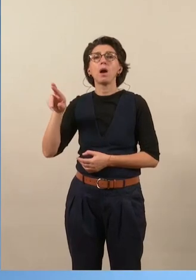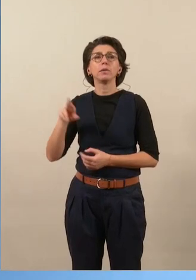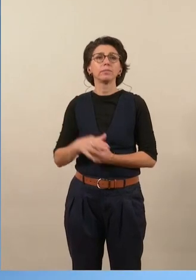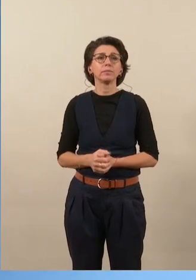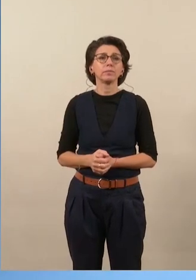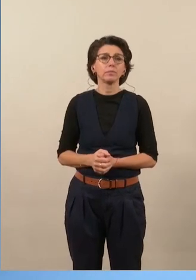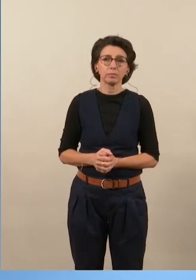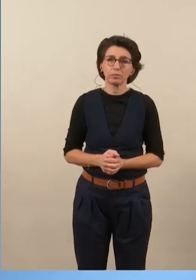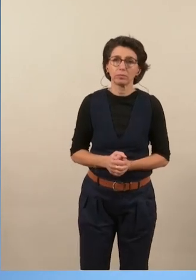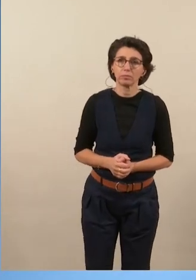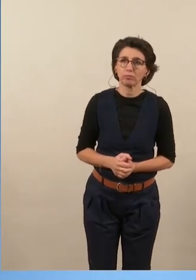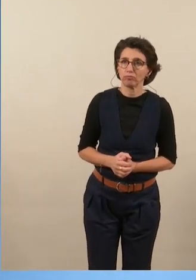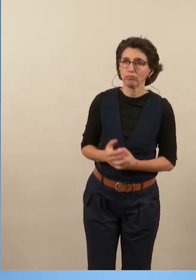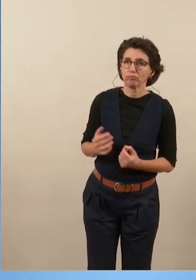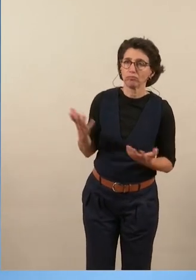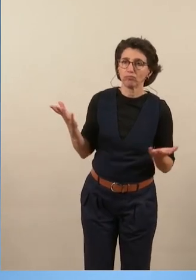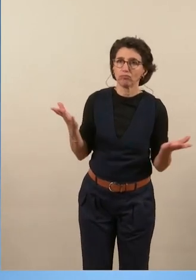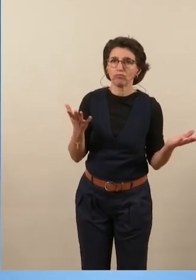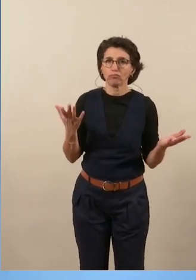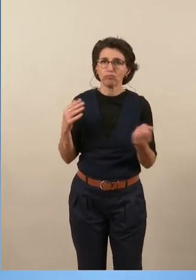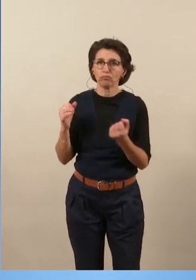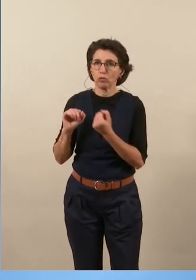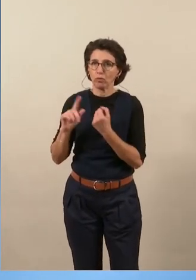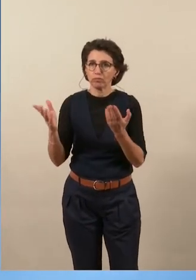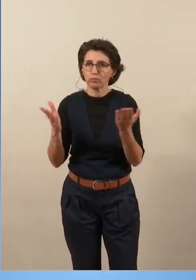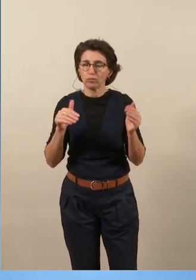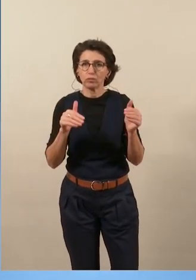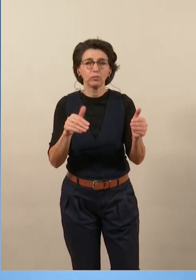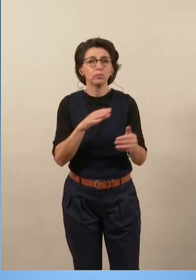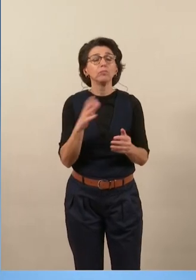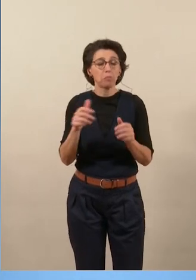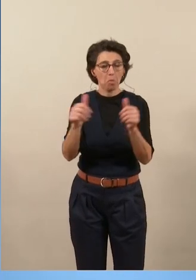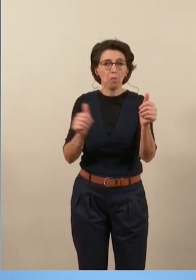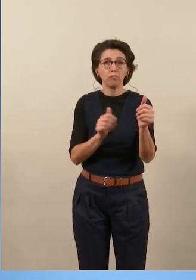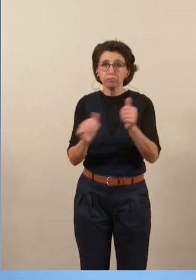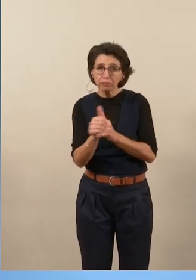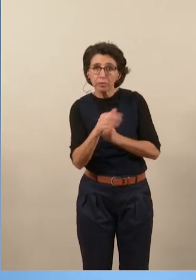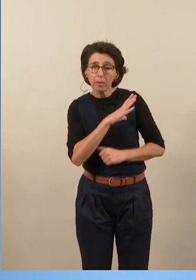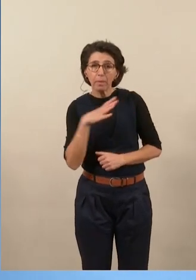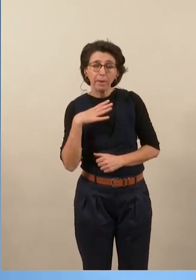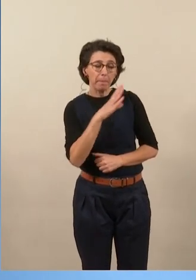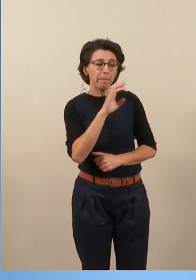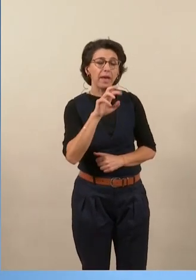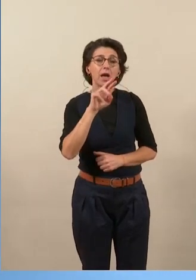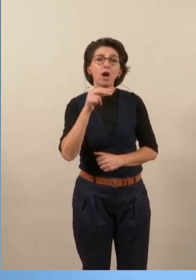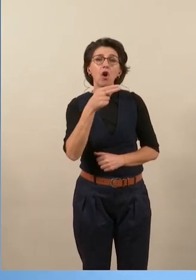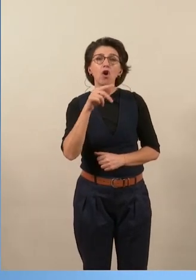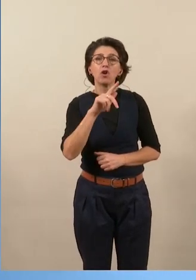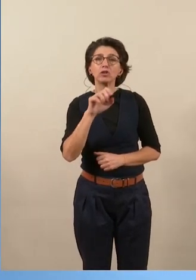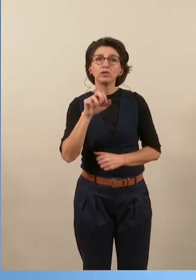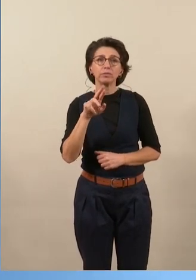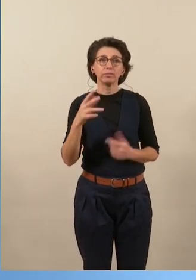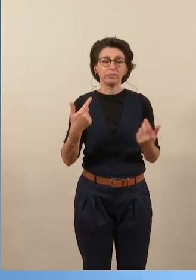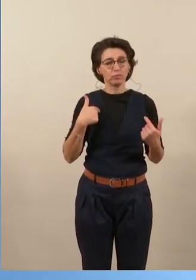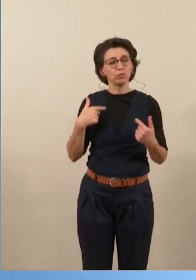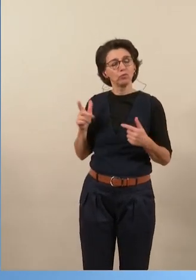ça me dérange pas Madame Beranger on a un ordre c'est bon c'est nous